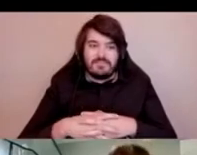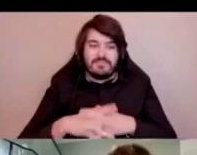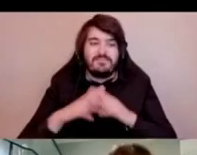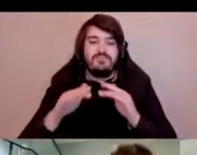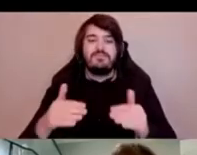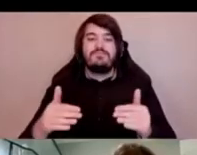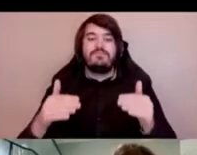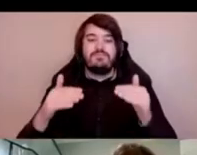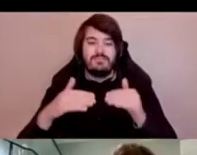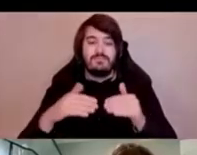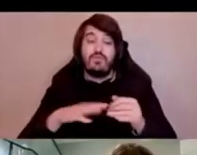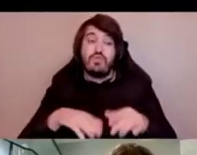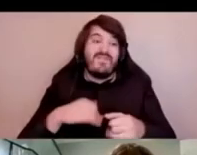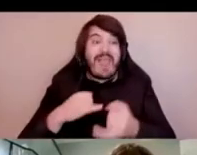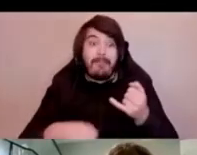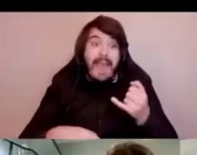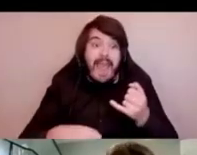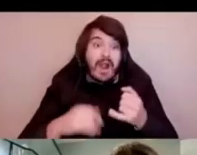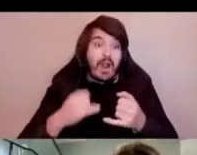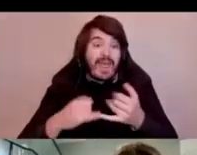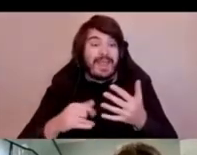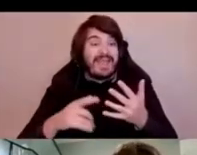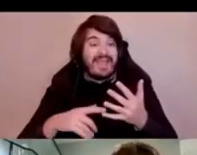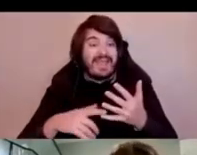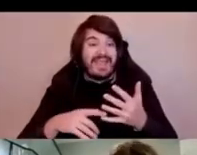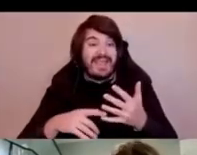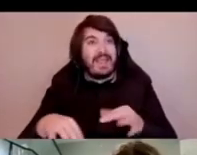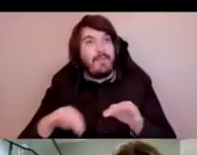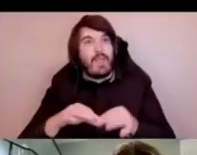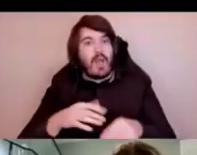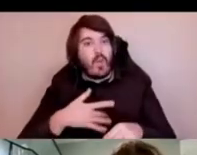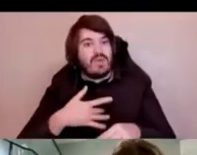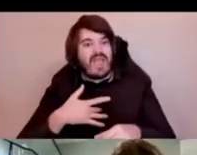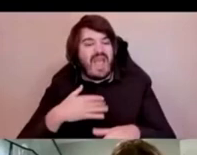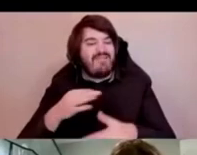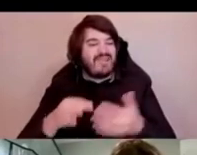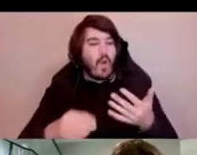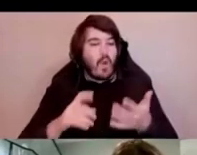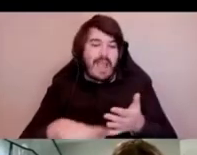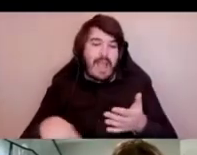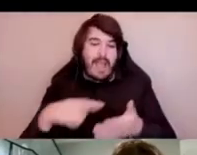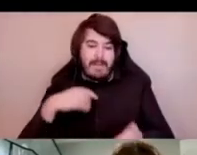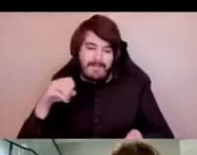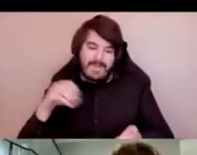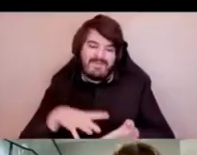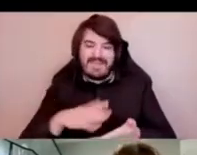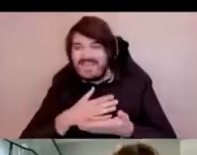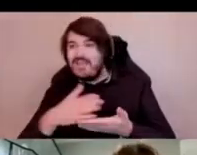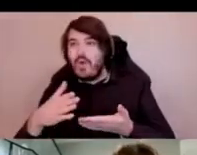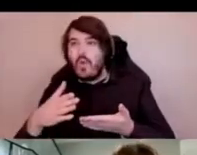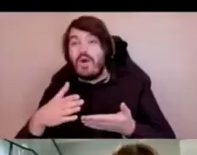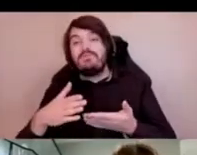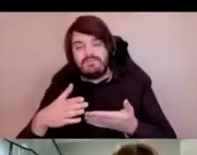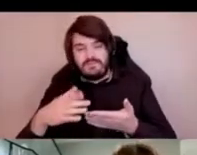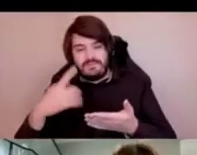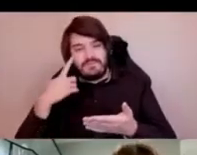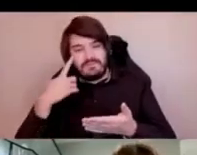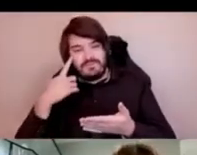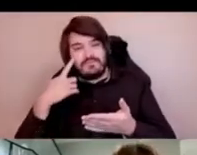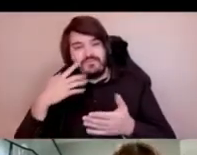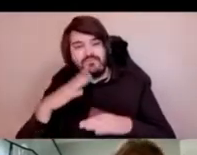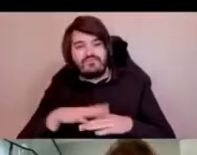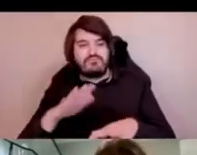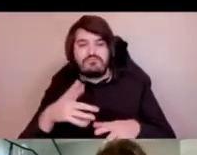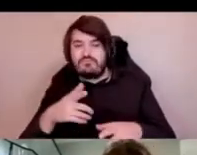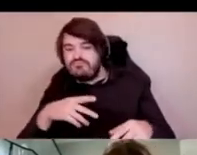Et puis, finalement, le dernier facteur à considérer quand on planifie notre saison, c'est de penser